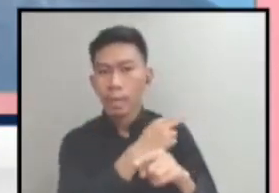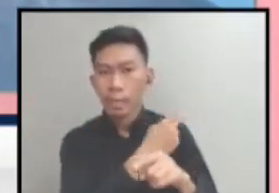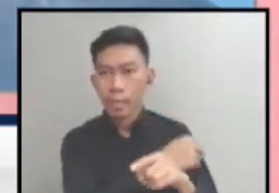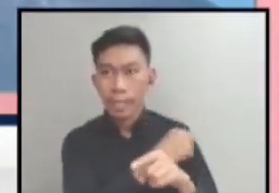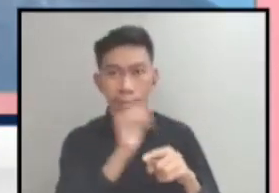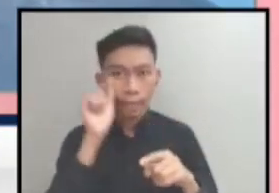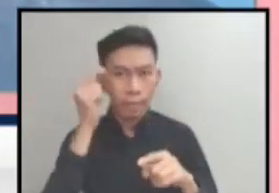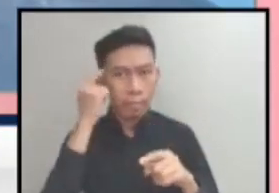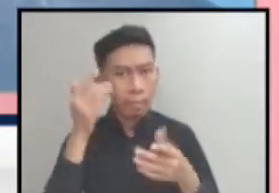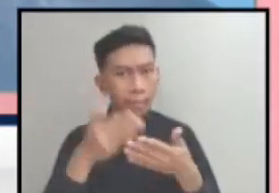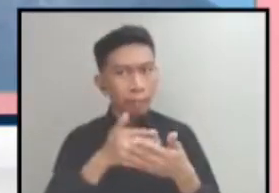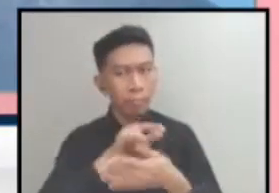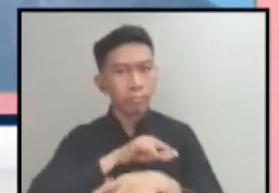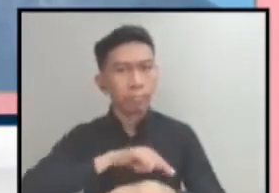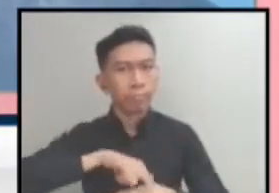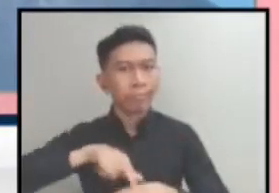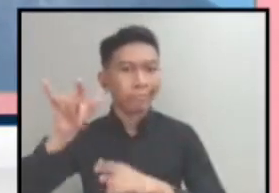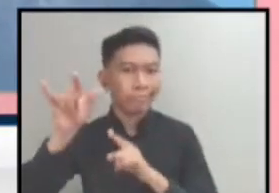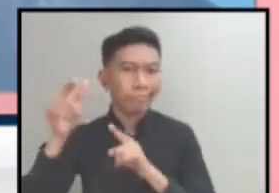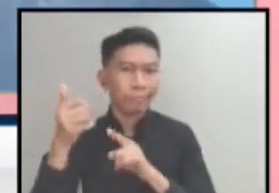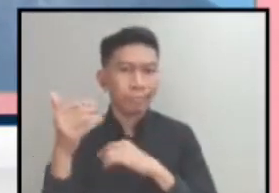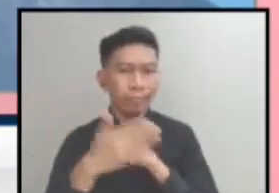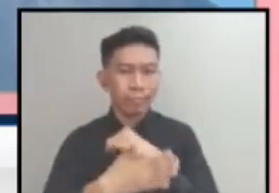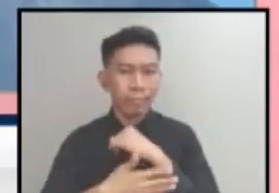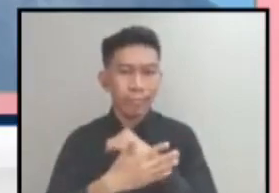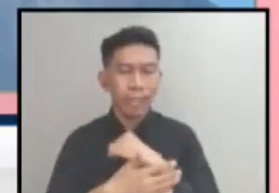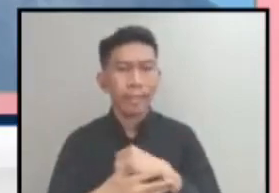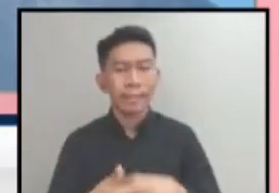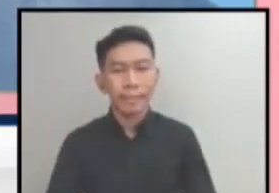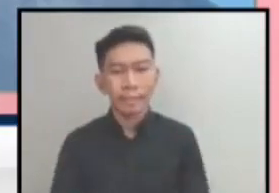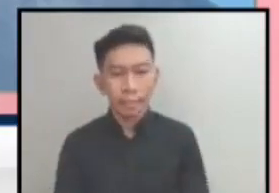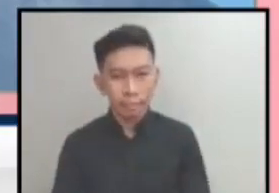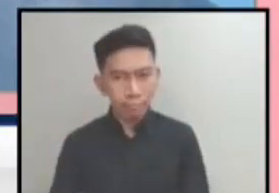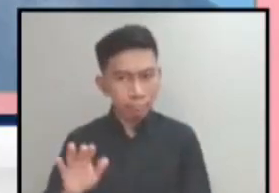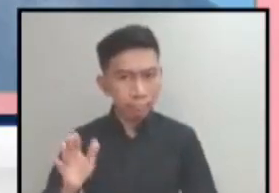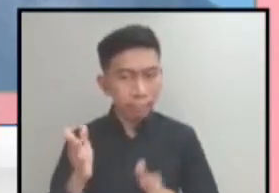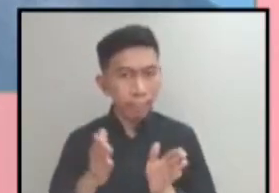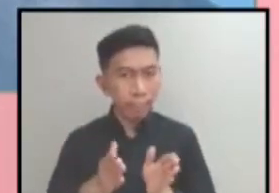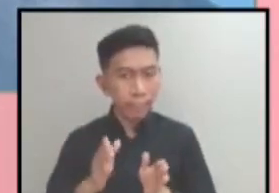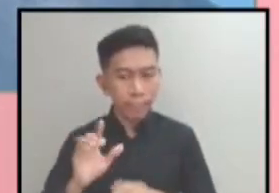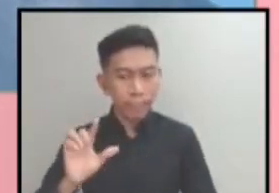Labor Secretary Bienvenido Laguesma ang nasabing plano ng DOH.